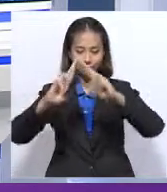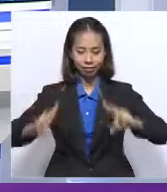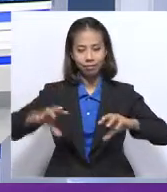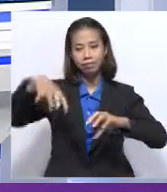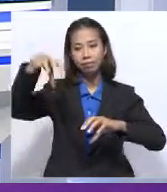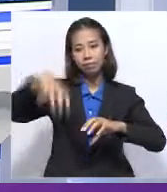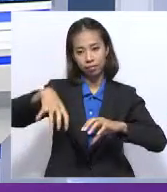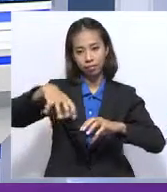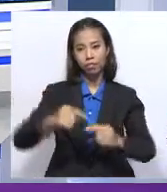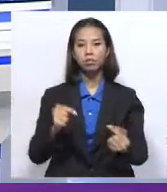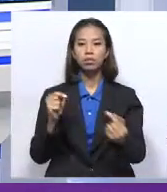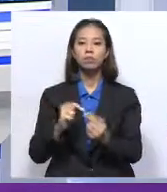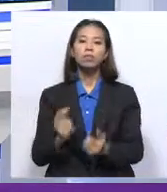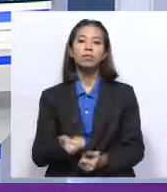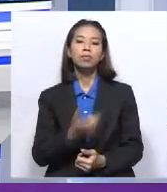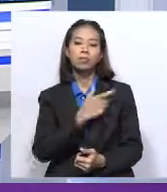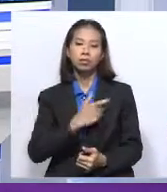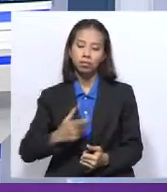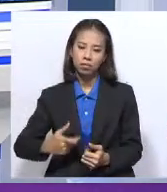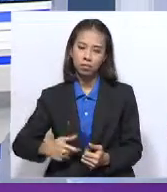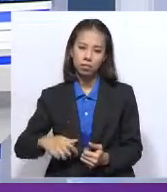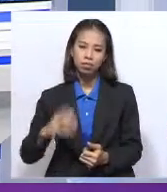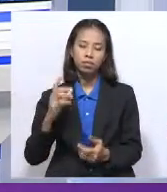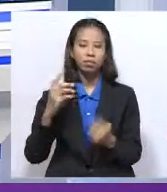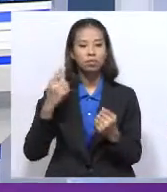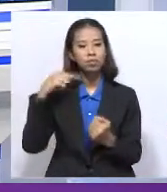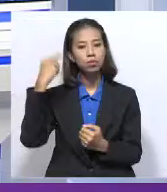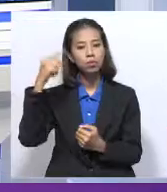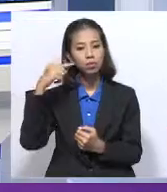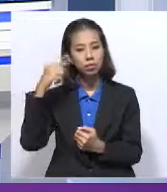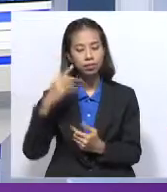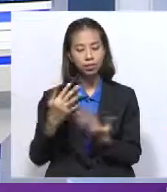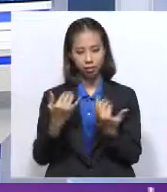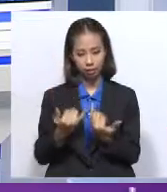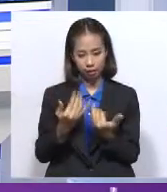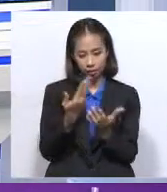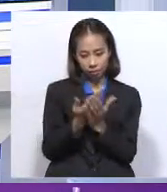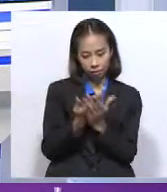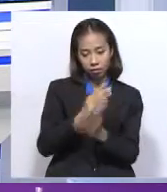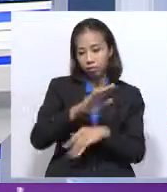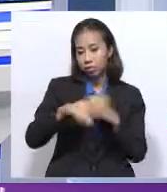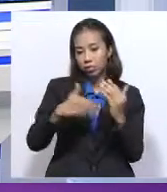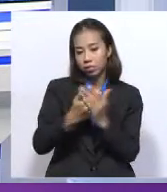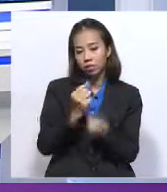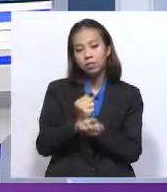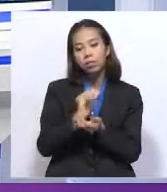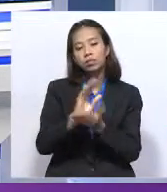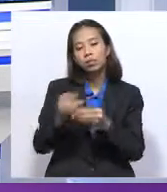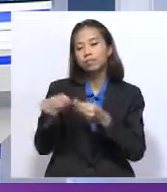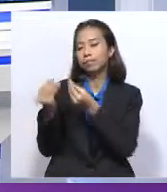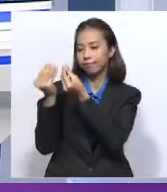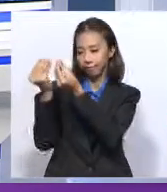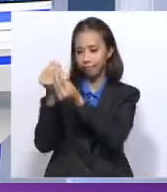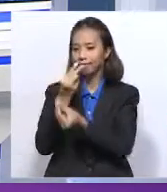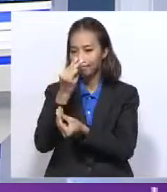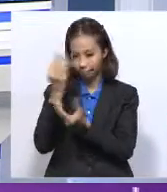ราชดำริพระเจ้าหลานเธอพระองค์เจ้าพัชรกิติยาภาซึ่งรายได้จะทุนเกล้าทุนกระหม่อมถวายเป็นพระราชกุศลด้วยครับไปติดต